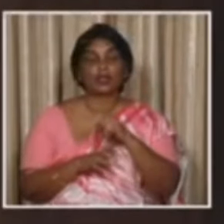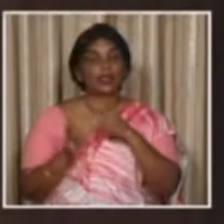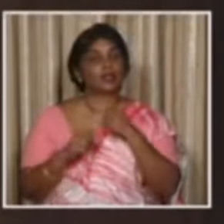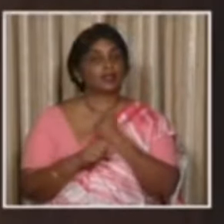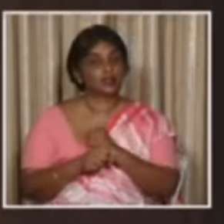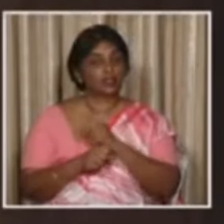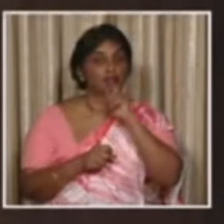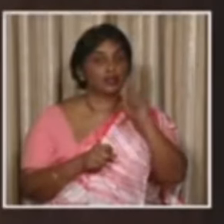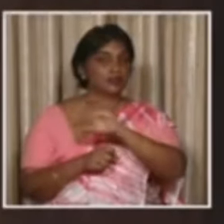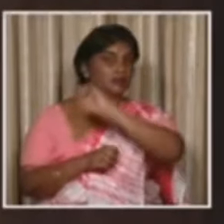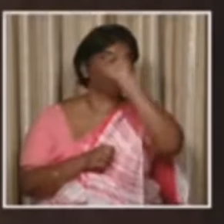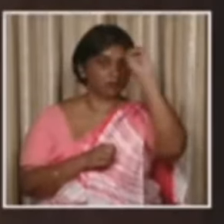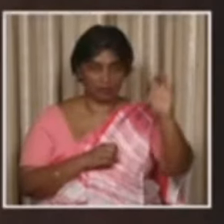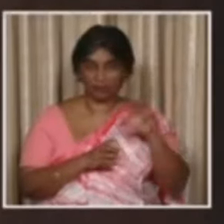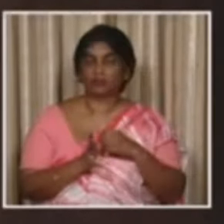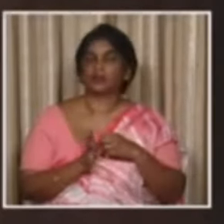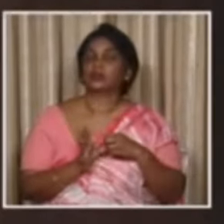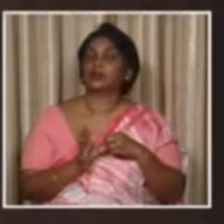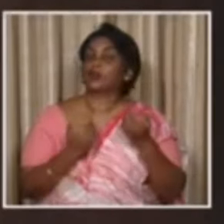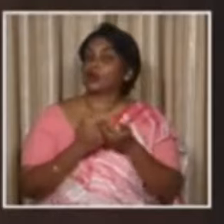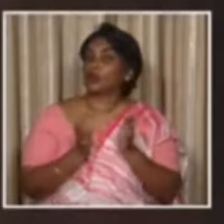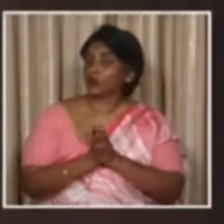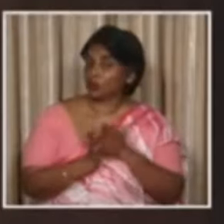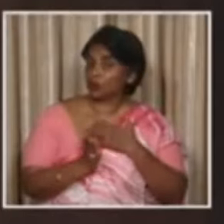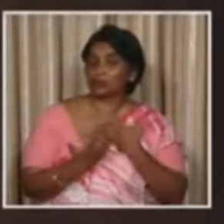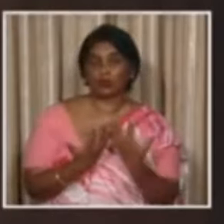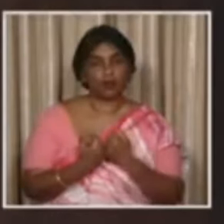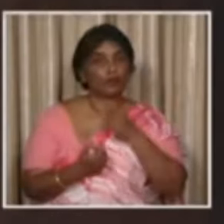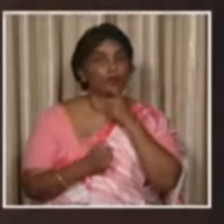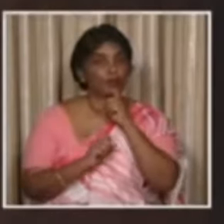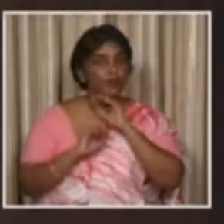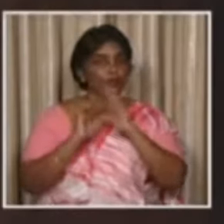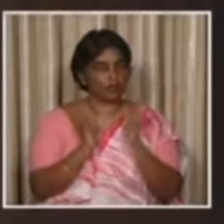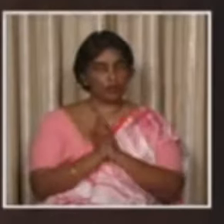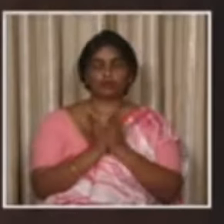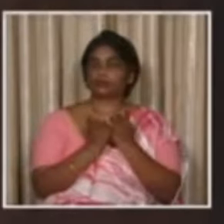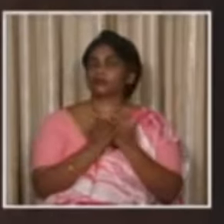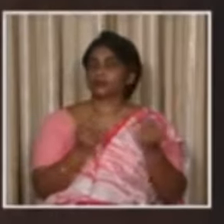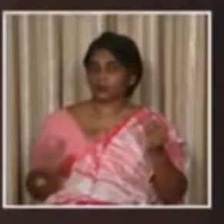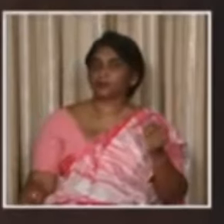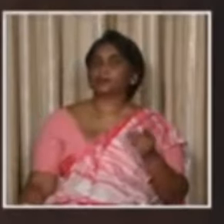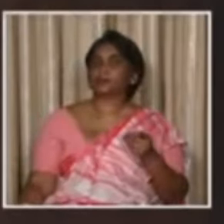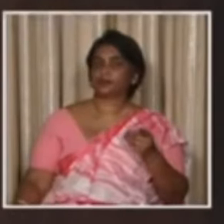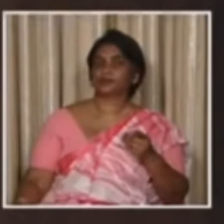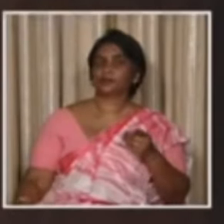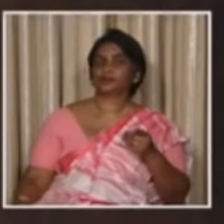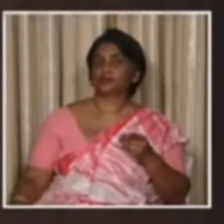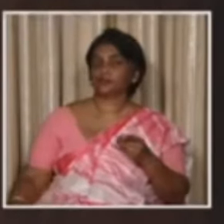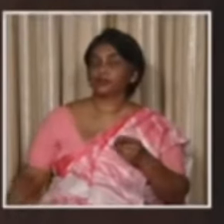නීතිපතිතුමාව අග්‍රවිචාරය බවට පත් කළා. තමන්ට අවශ්‍ය කරන නඩු ටික බේර ගැනීම සඳහා අරන්